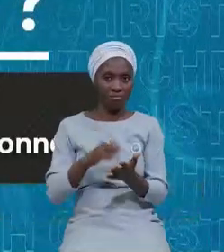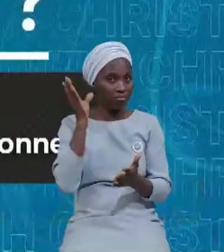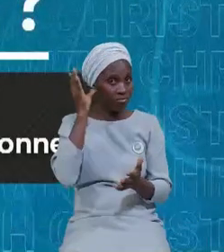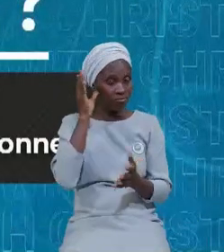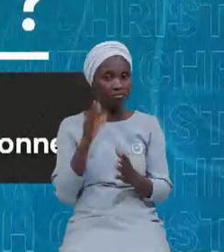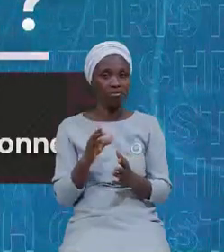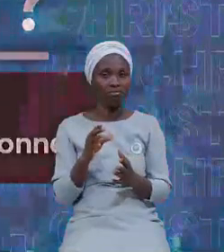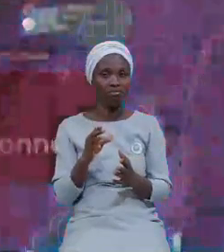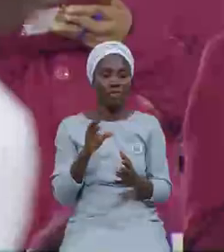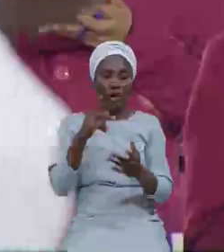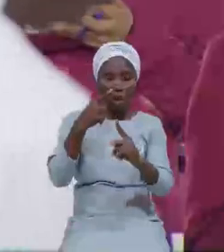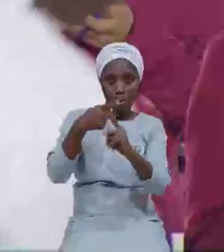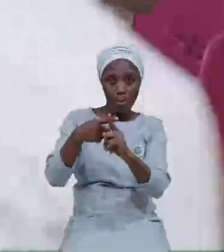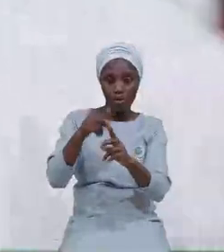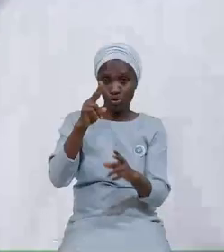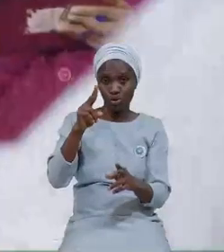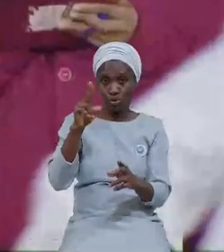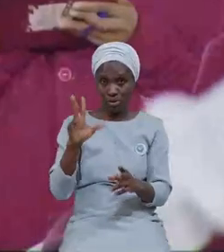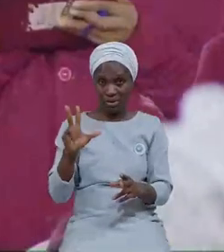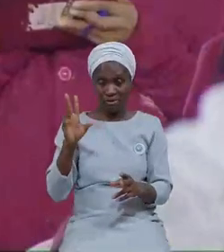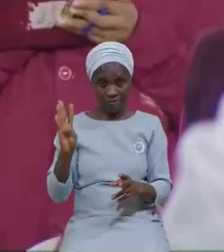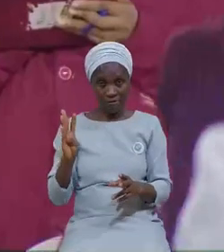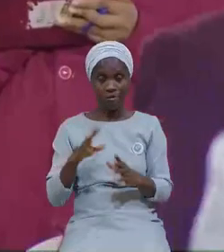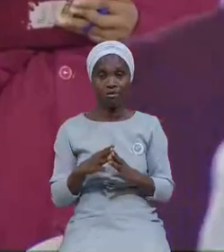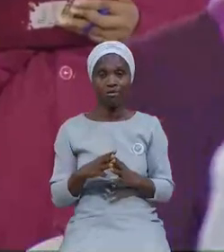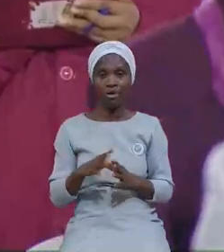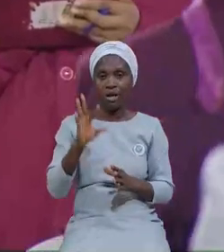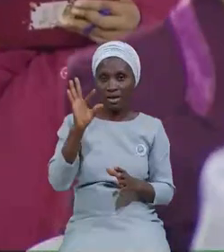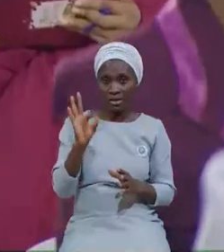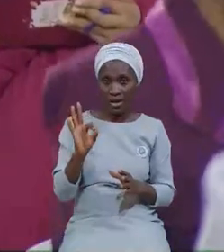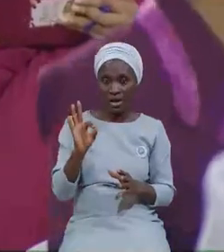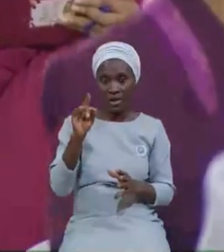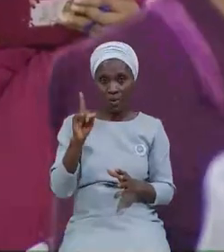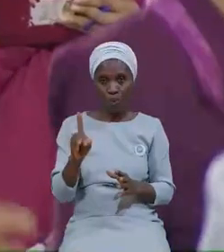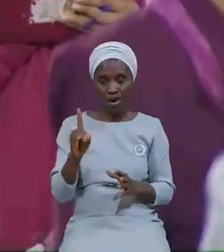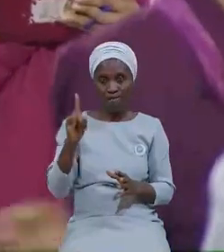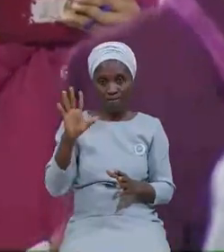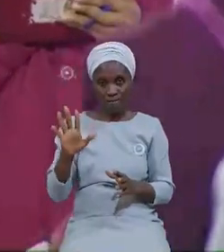234 plus 234 91